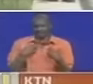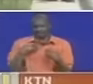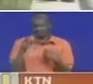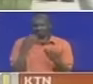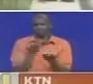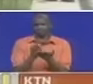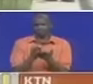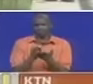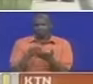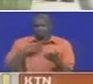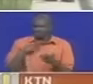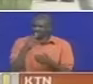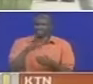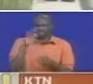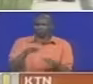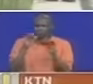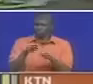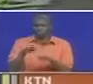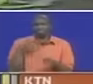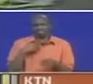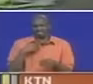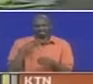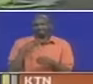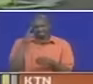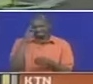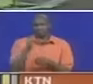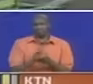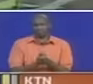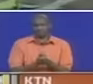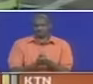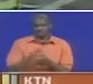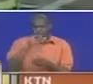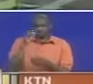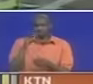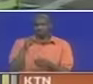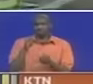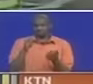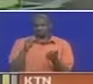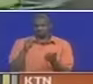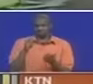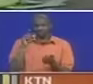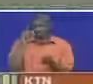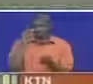wanaposhauriwa na abiria watii kanuni za barabara. John Juma, KTN, Mombasa.